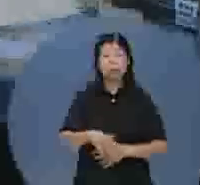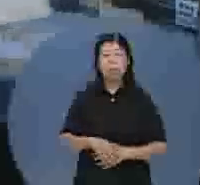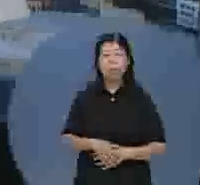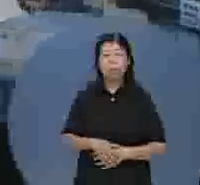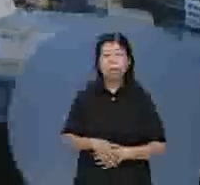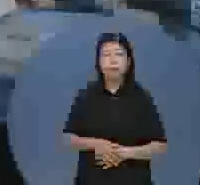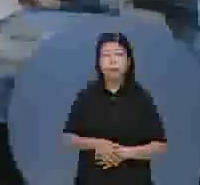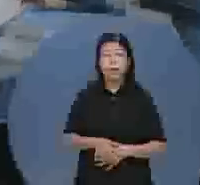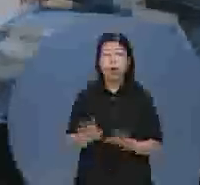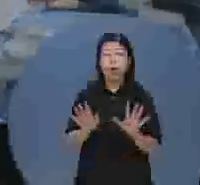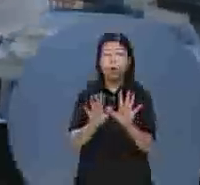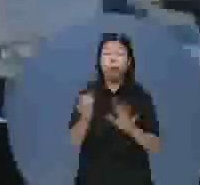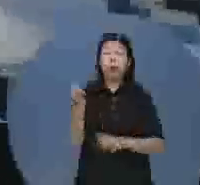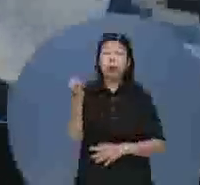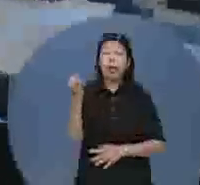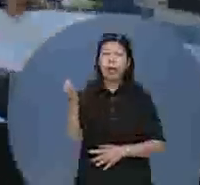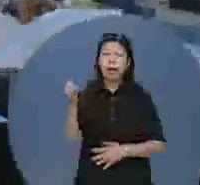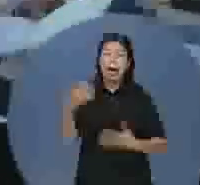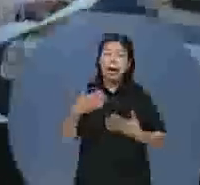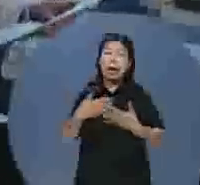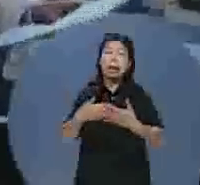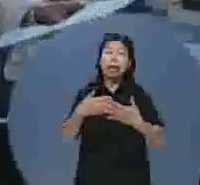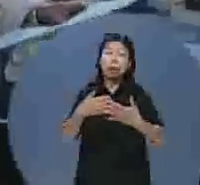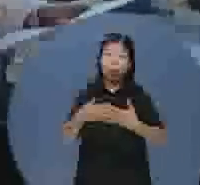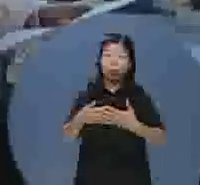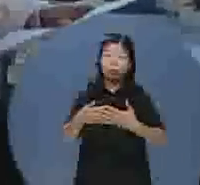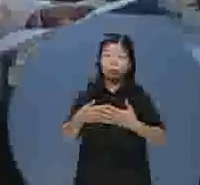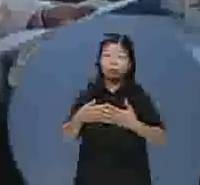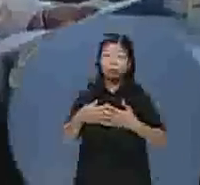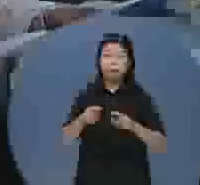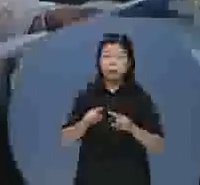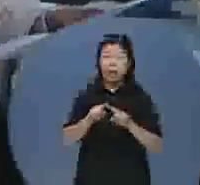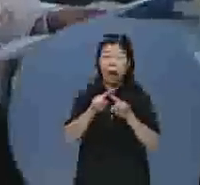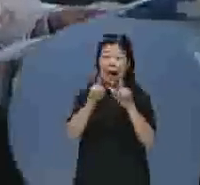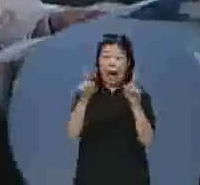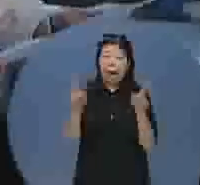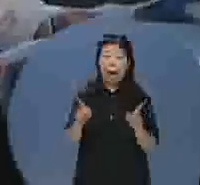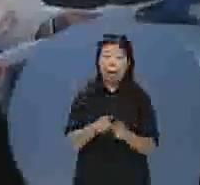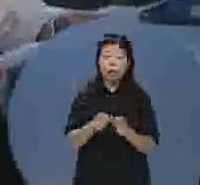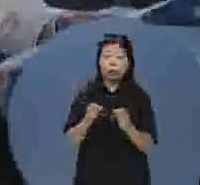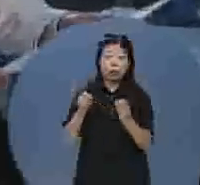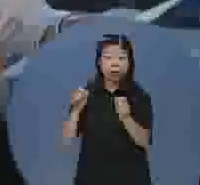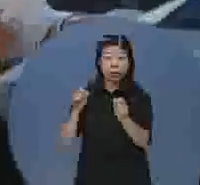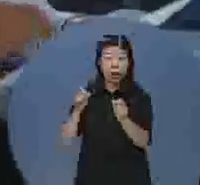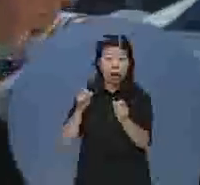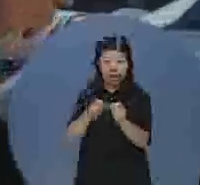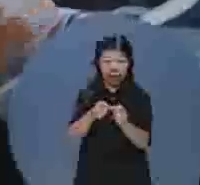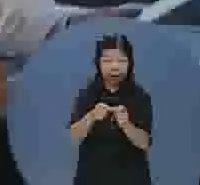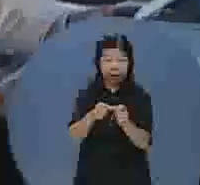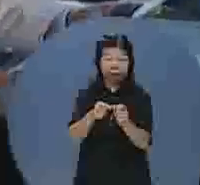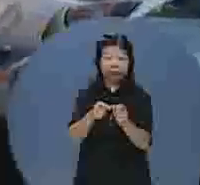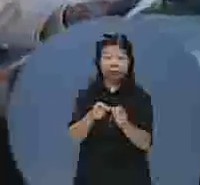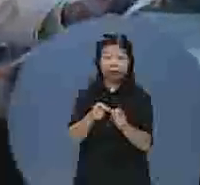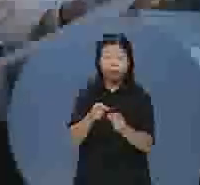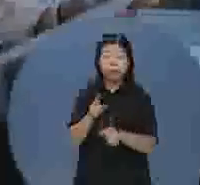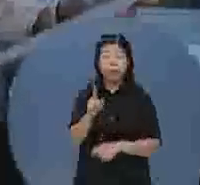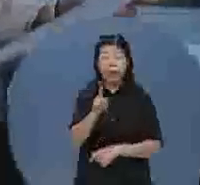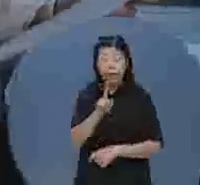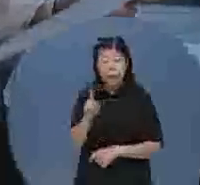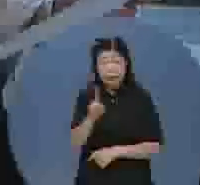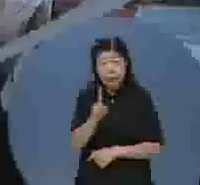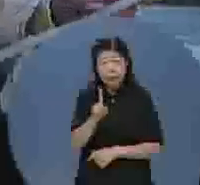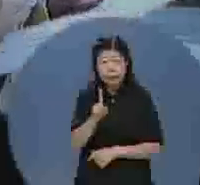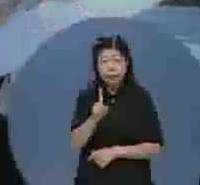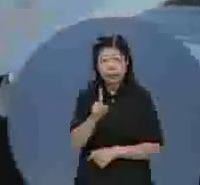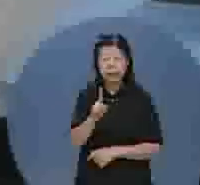アリサという女の子が書いてくれたものなんですけど、鉛筆のサラサラ書きなんですけど、すごい